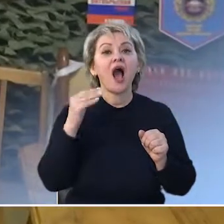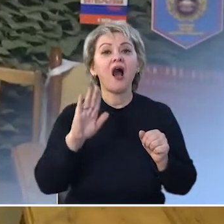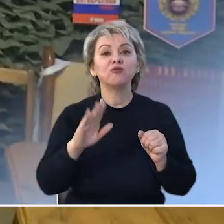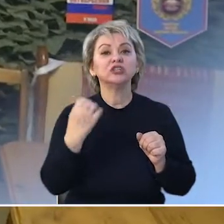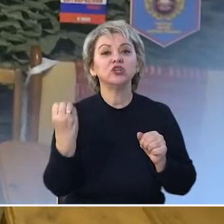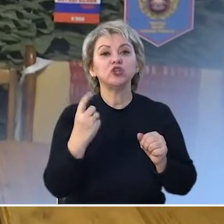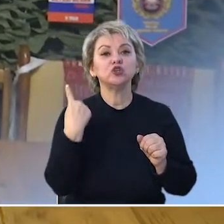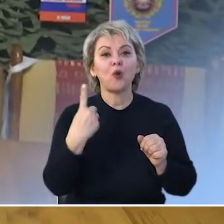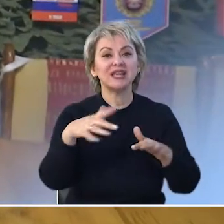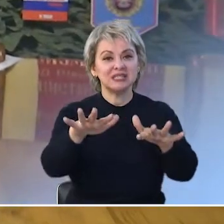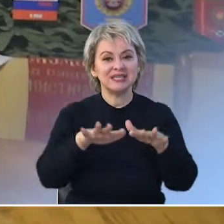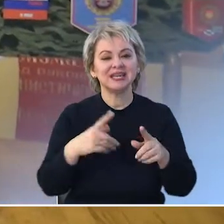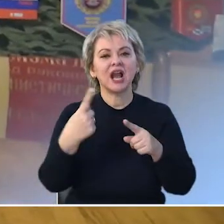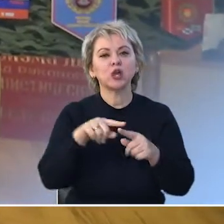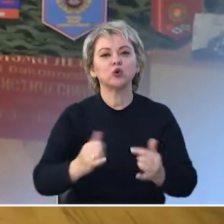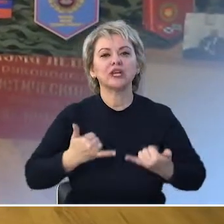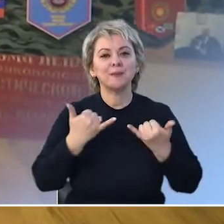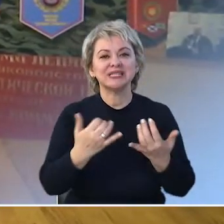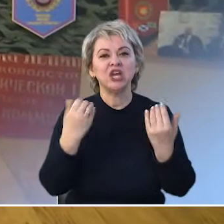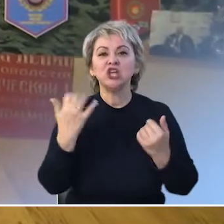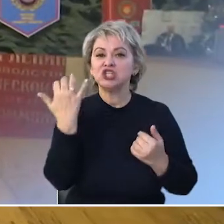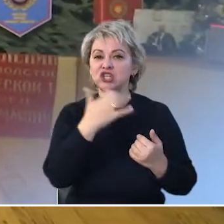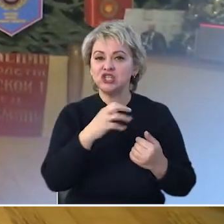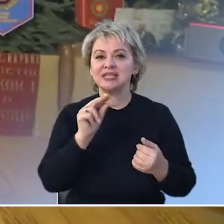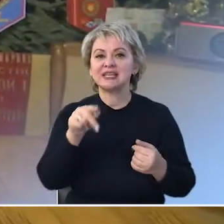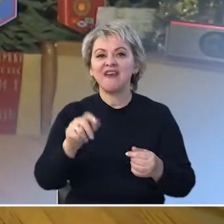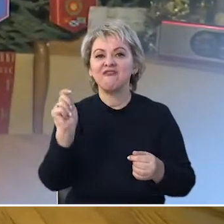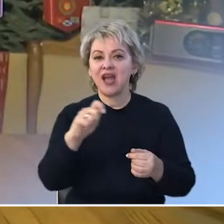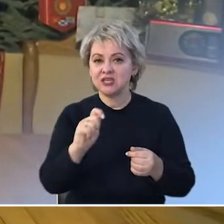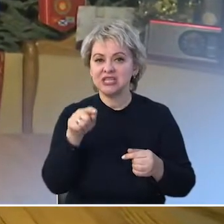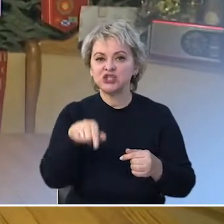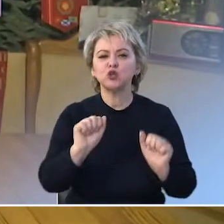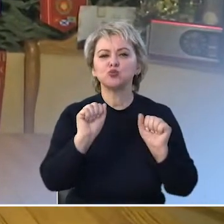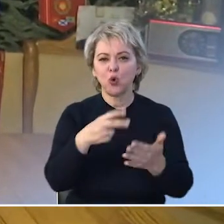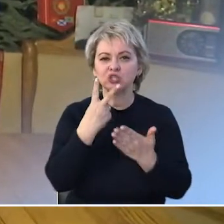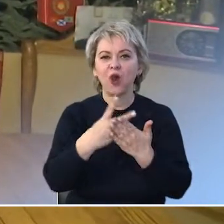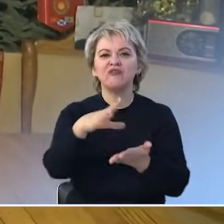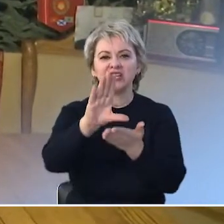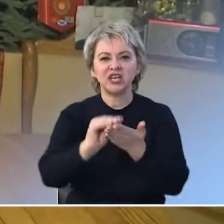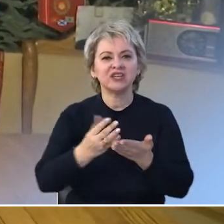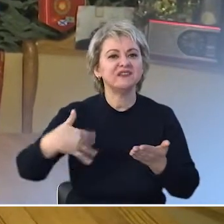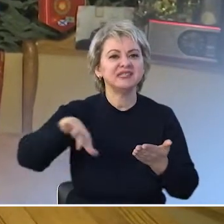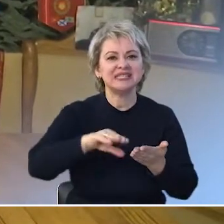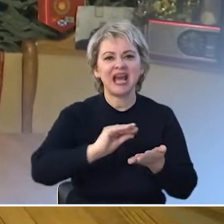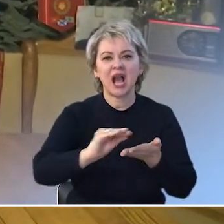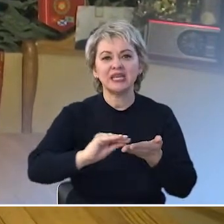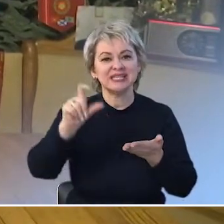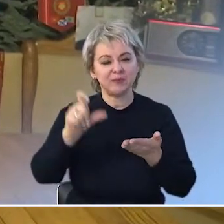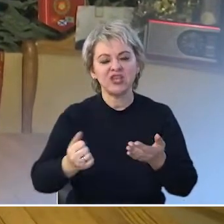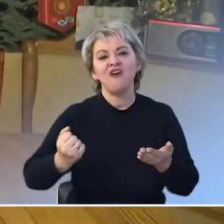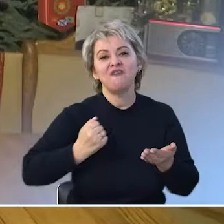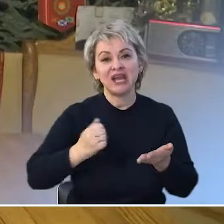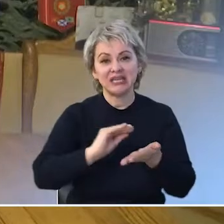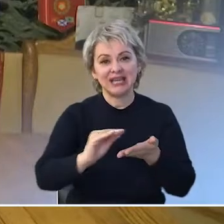А вот еще один зал, который посвящен чеченской кампании. Здесь можно увидеть фотографии всех